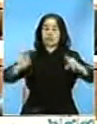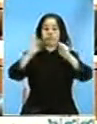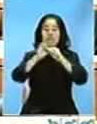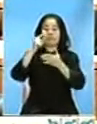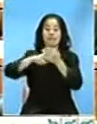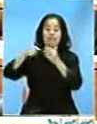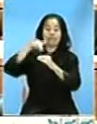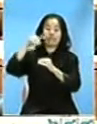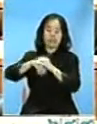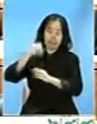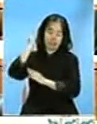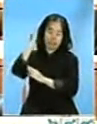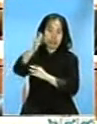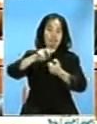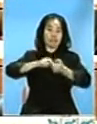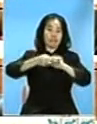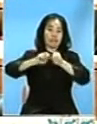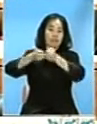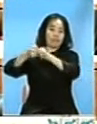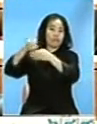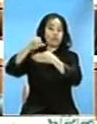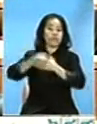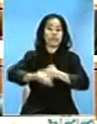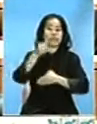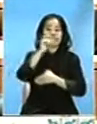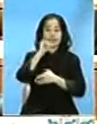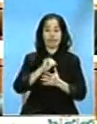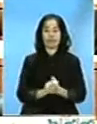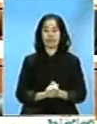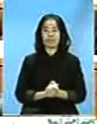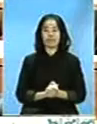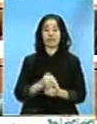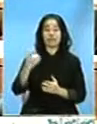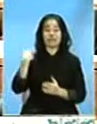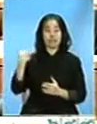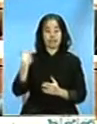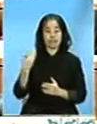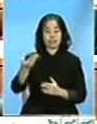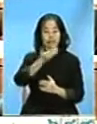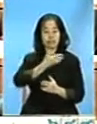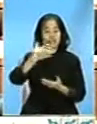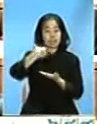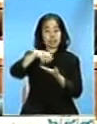ญหาในระยะยาวในท้ายที่สุดอยู่ดีสมาชิกหลายท่านได้อภิปรายไปเนี่ยอ